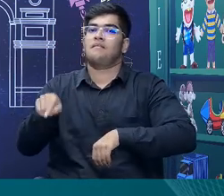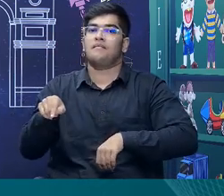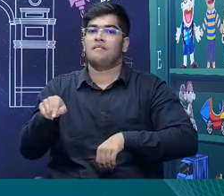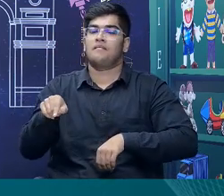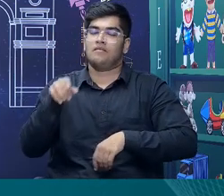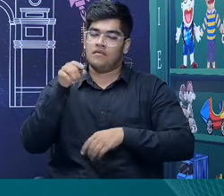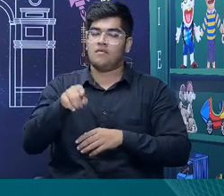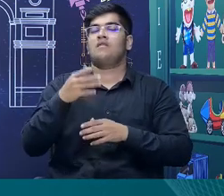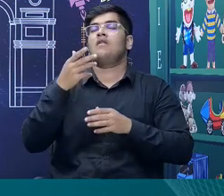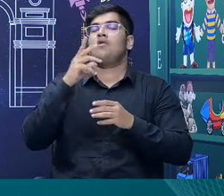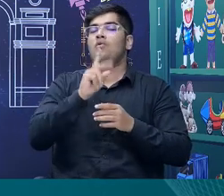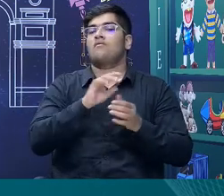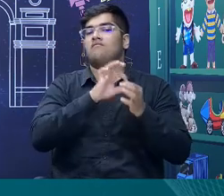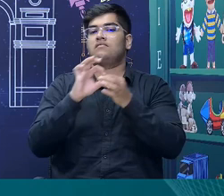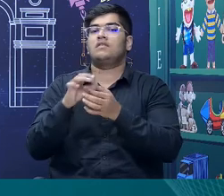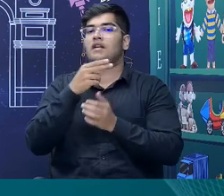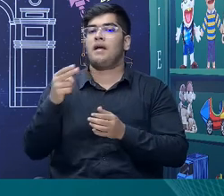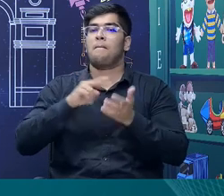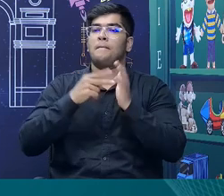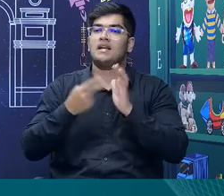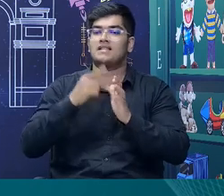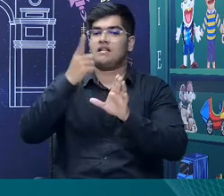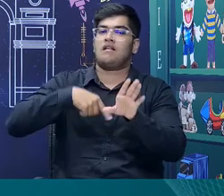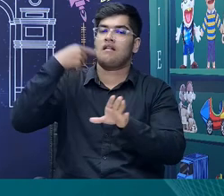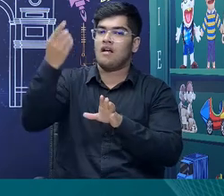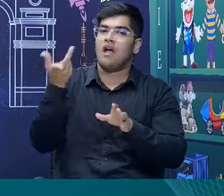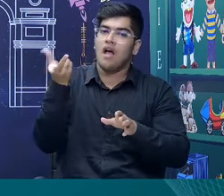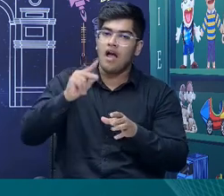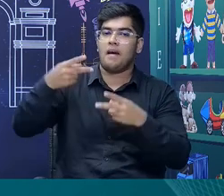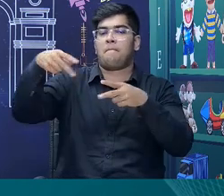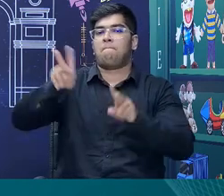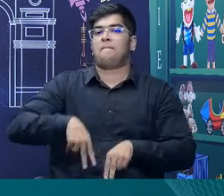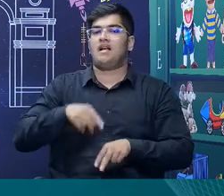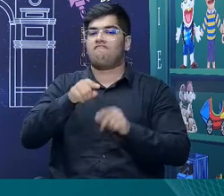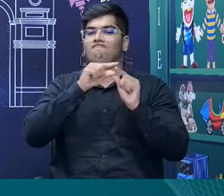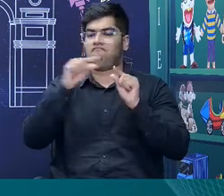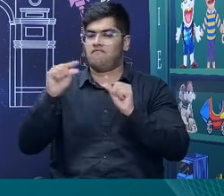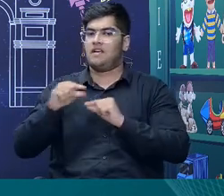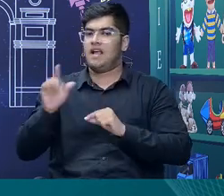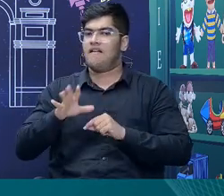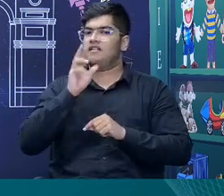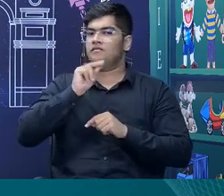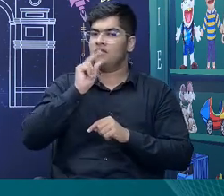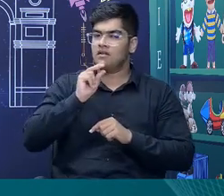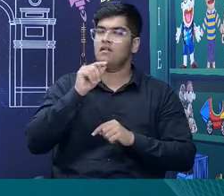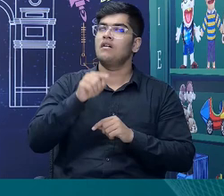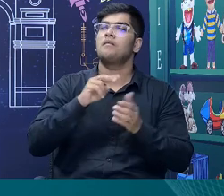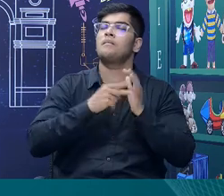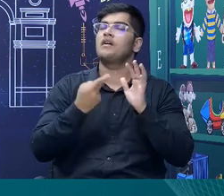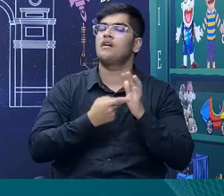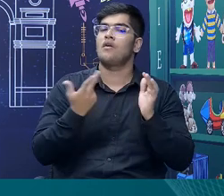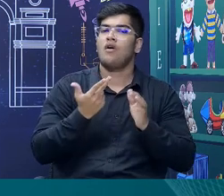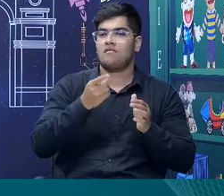बप्पा मौर्य और अगली बार फिर आना तो यानी की जब अगली बार मानसून होगा तो आप फिर आई